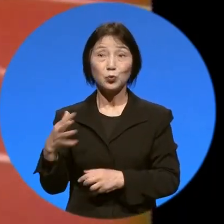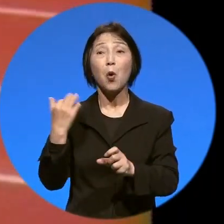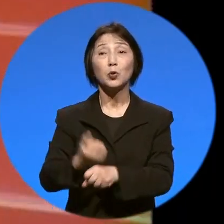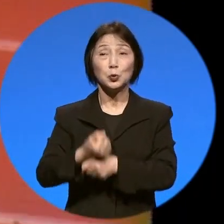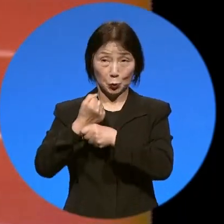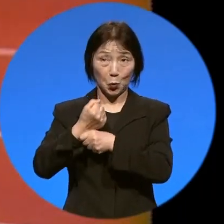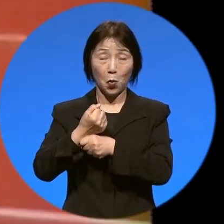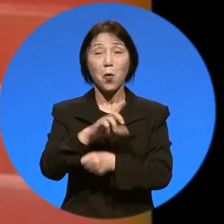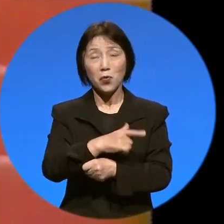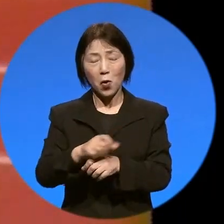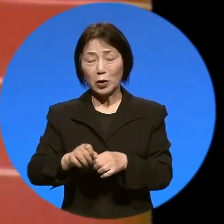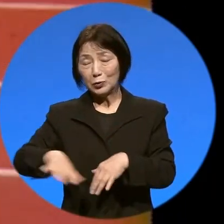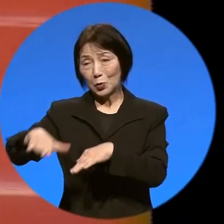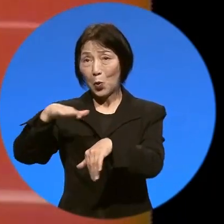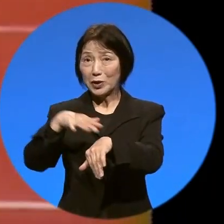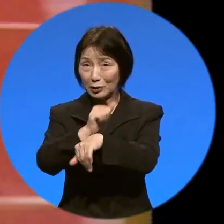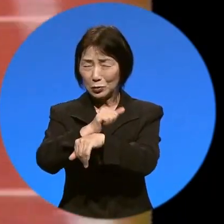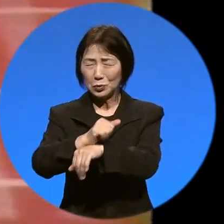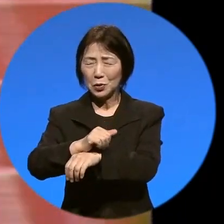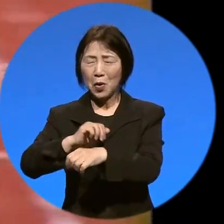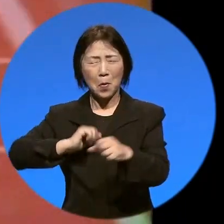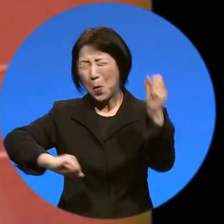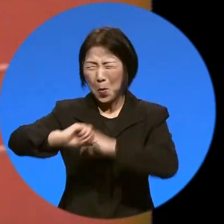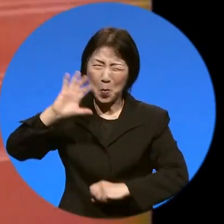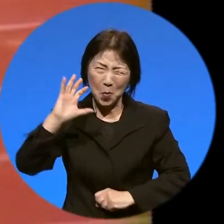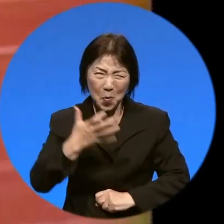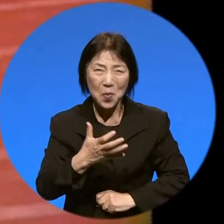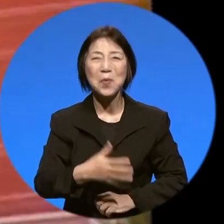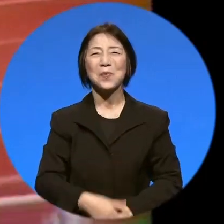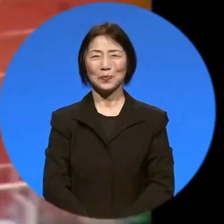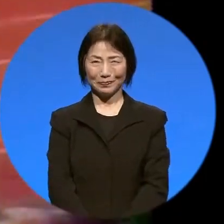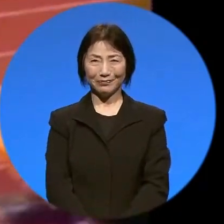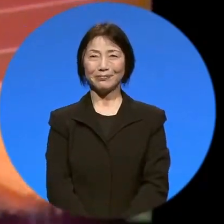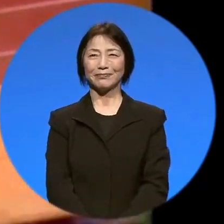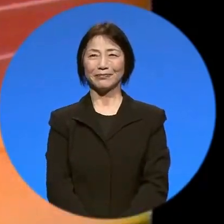など陸上選手が大活躍しました。